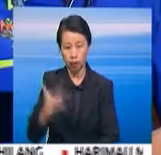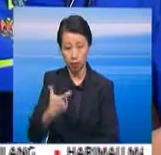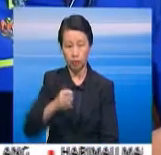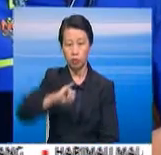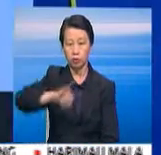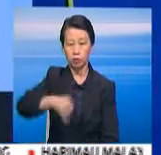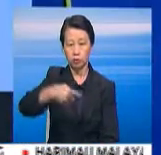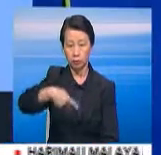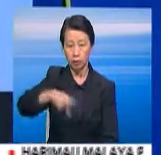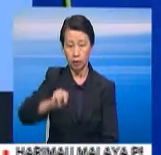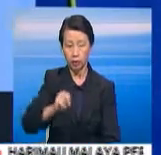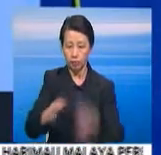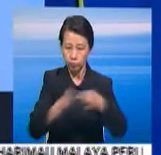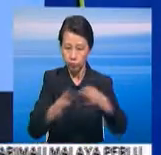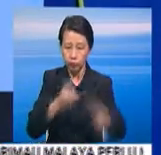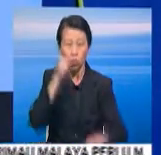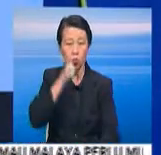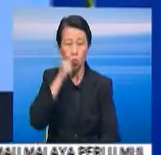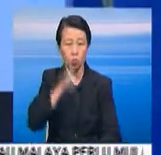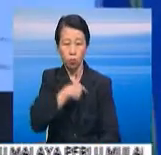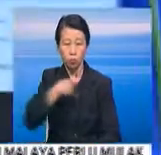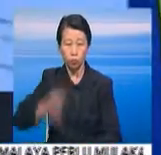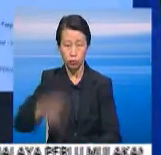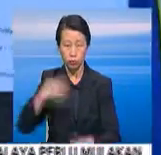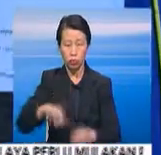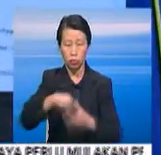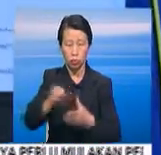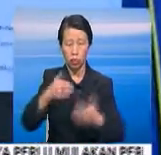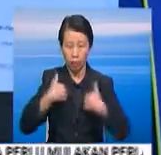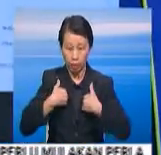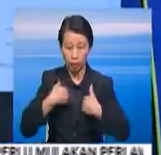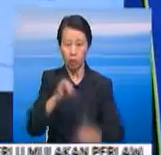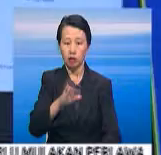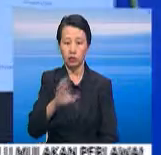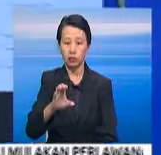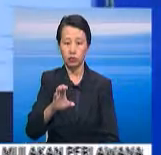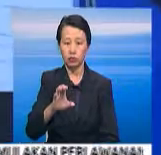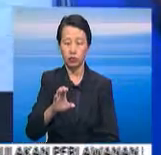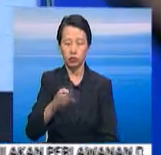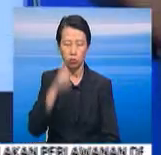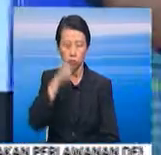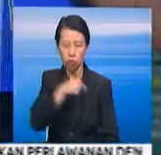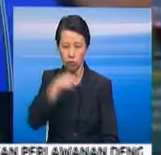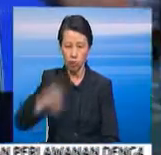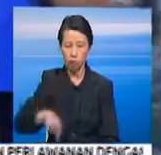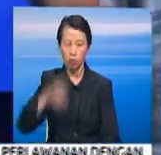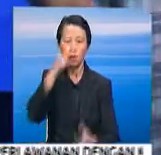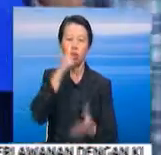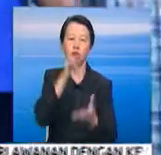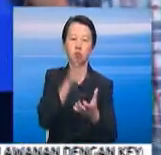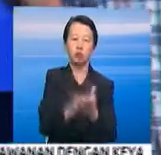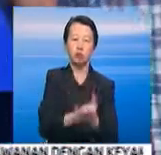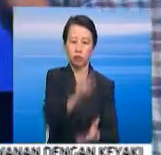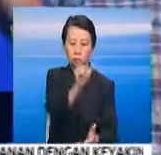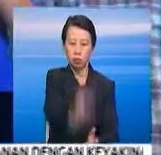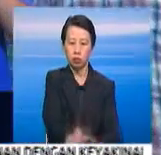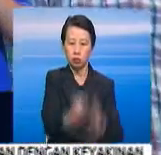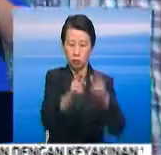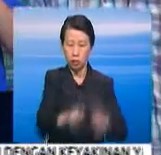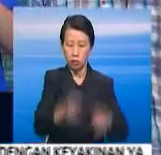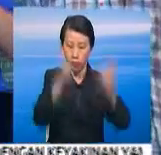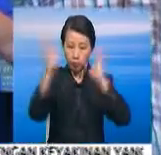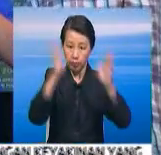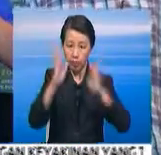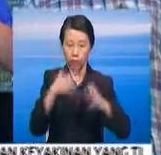JPN menjelaskan wanita warga China yang ditularkan memiliki kad pengenalan MyCard itu adalah isteri kepada seorang rakyat Malaysia yang